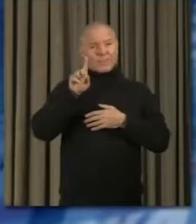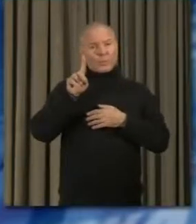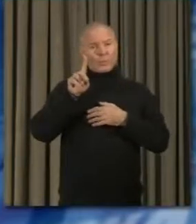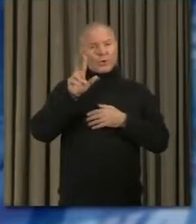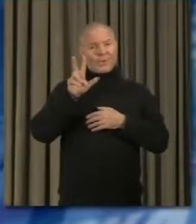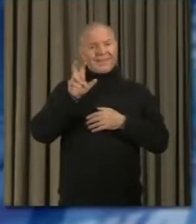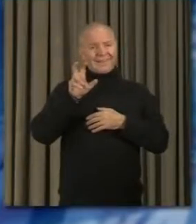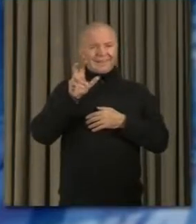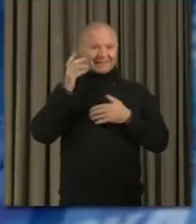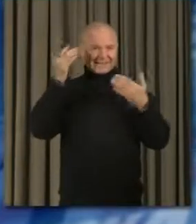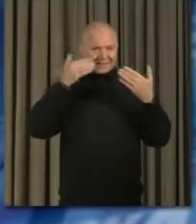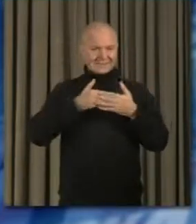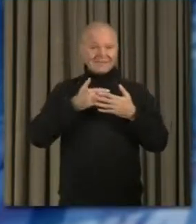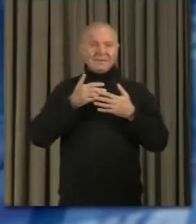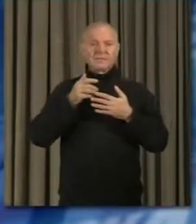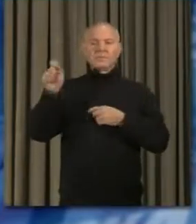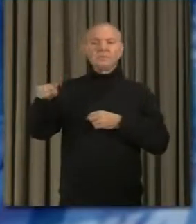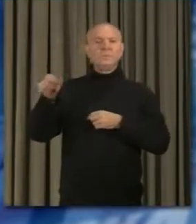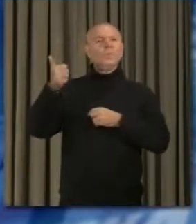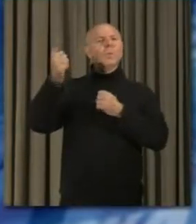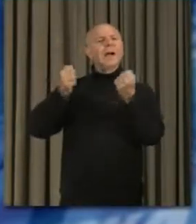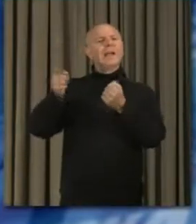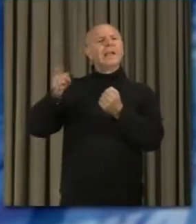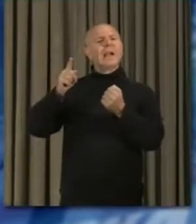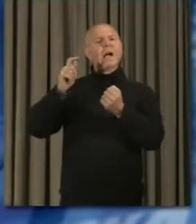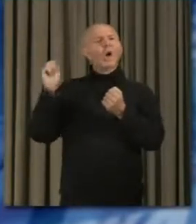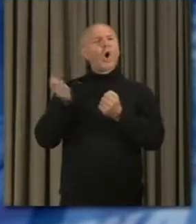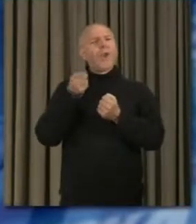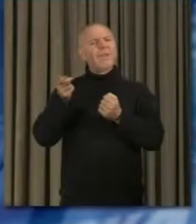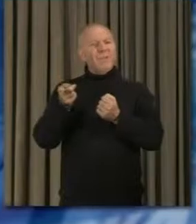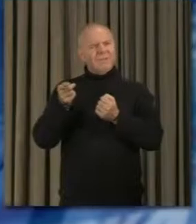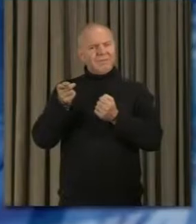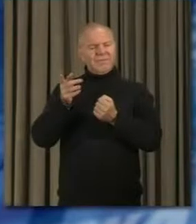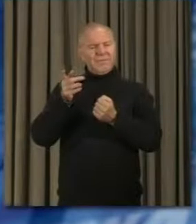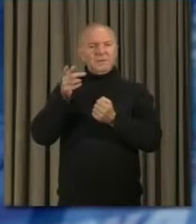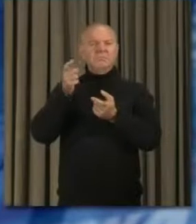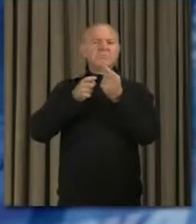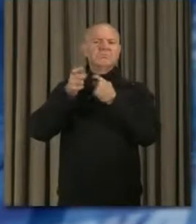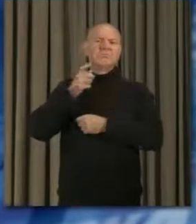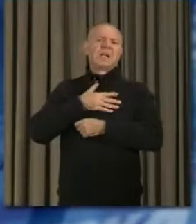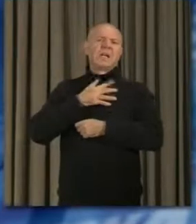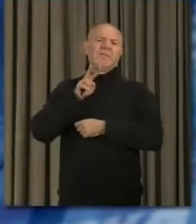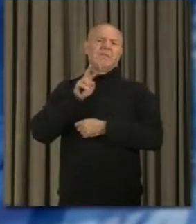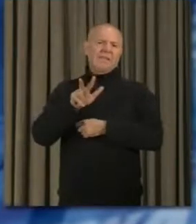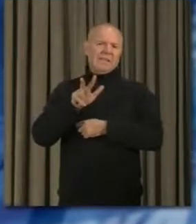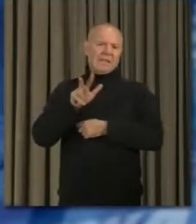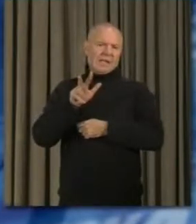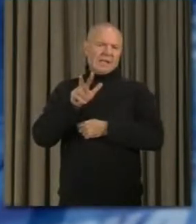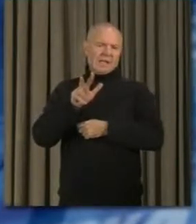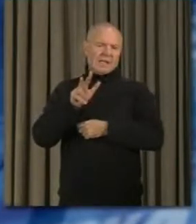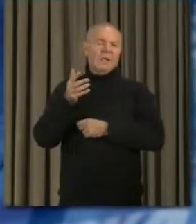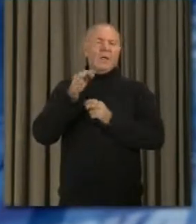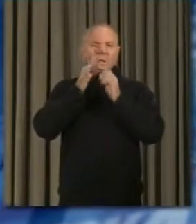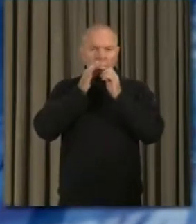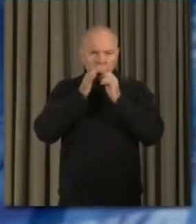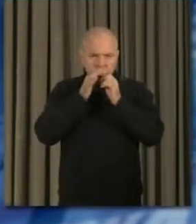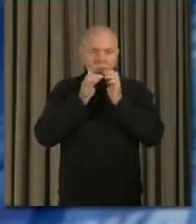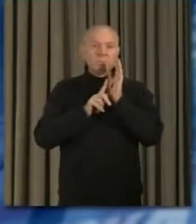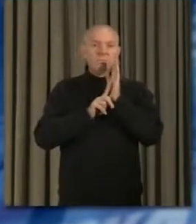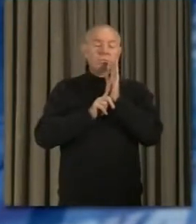liberazione una golf condotta da un 23enne di Meina, GN e le sue iniziali. Il ragazzo, sottoposto all'etilometro, è